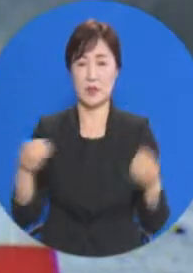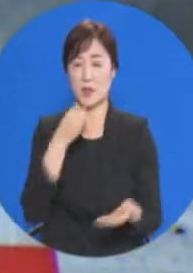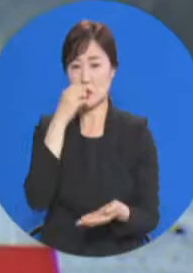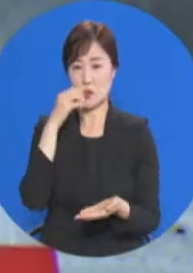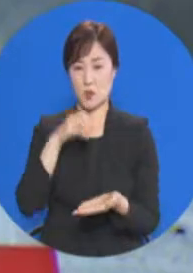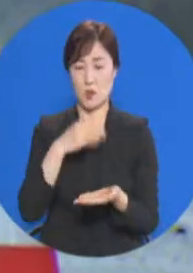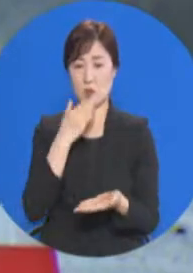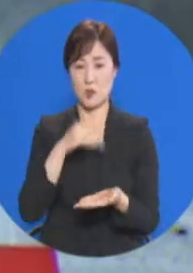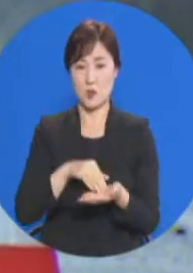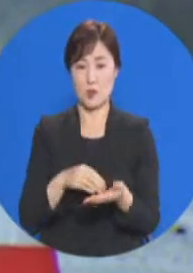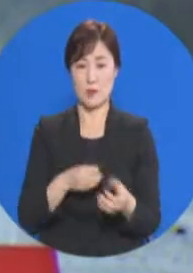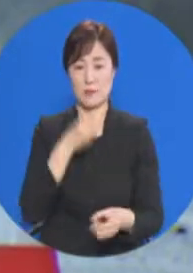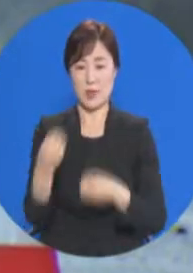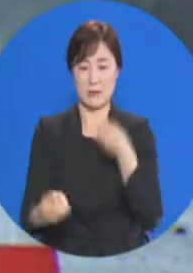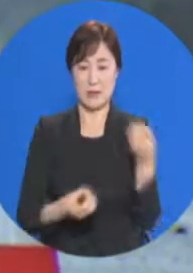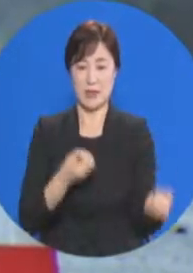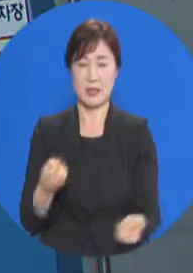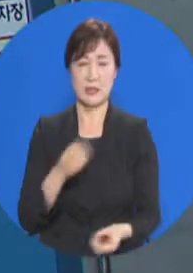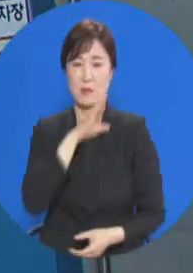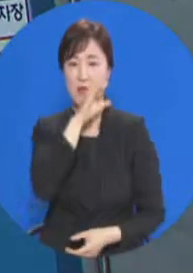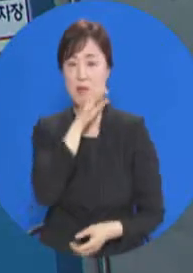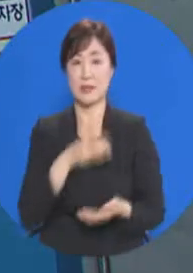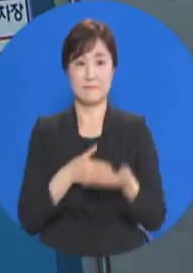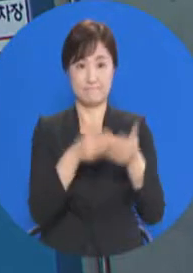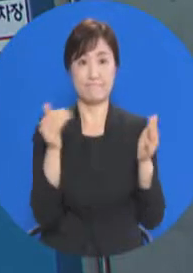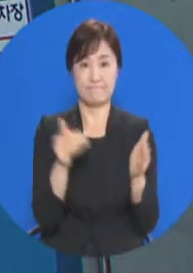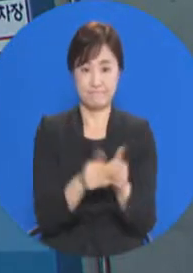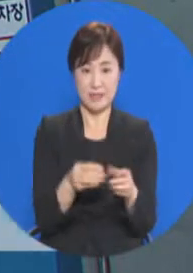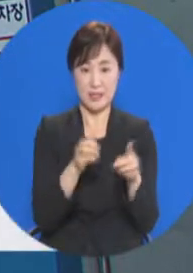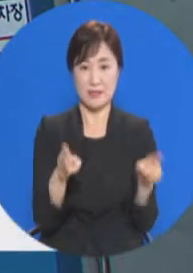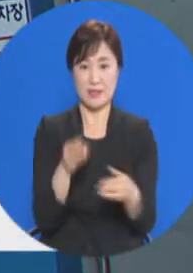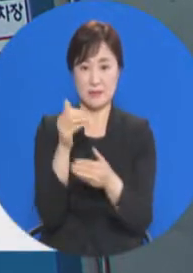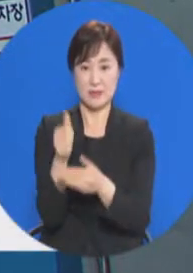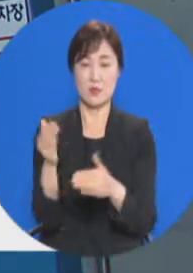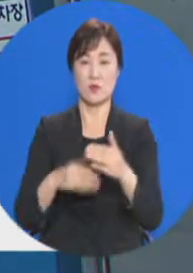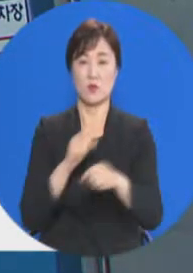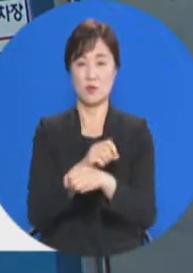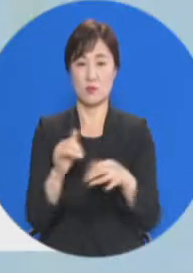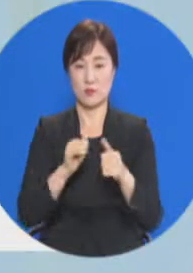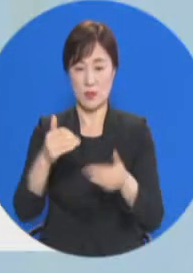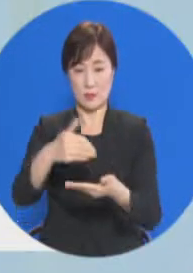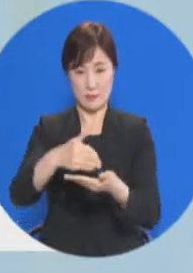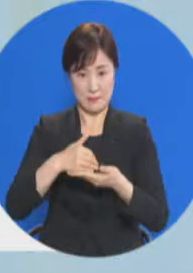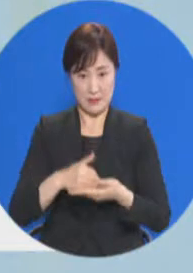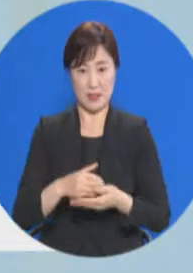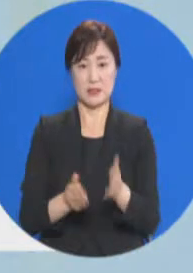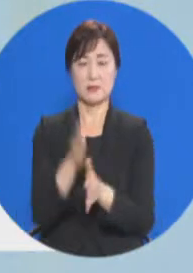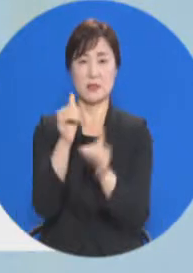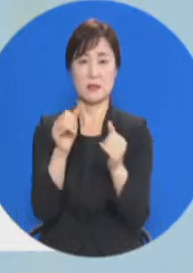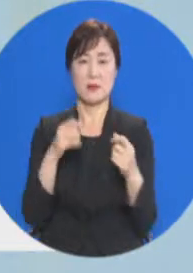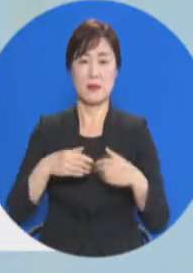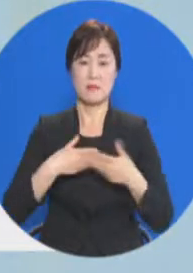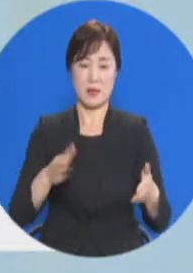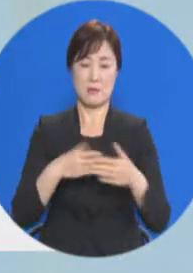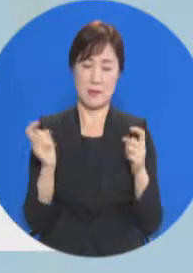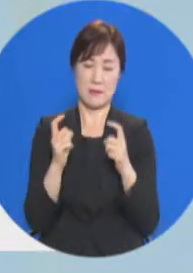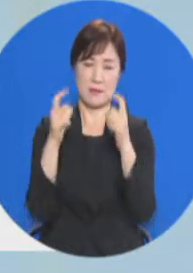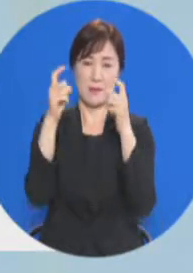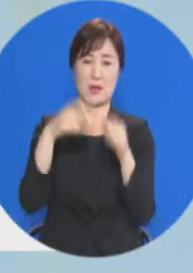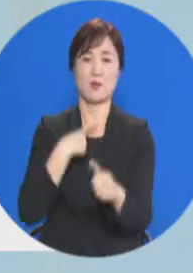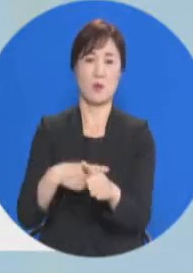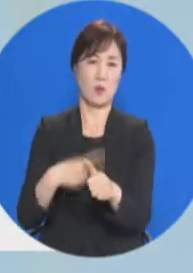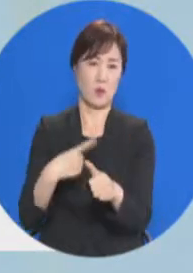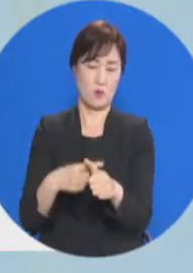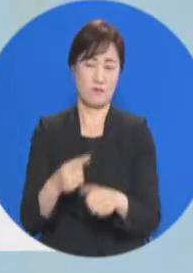시민이 민원을 제기한 건 지난 7일. 팀장급 공무원 A씨는 이 민원인과 언쟁을 벌이다 폭언과 욕설을 해